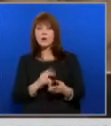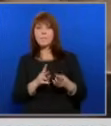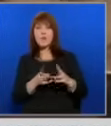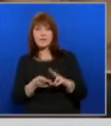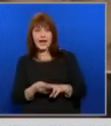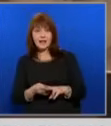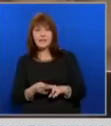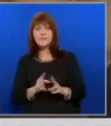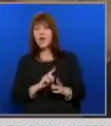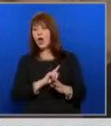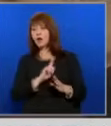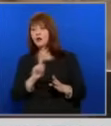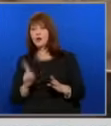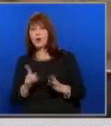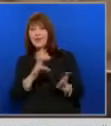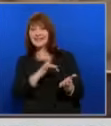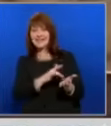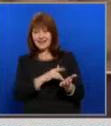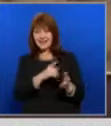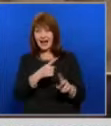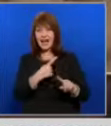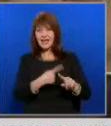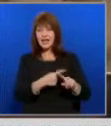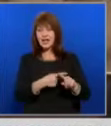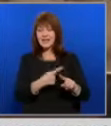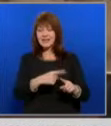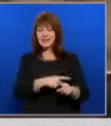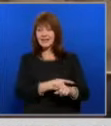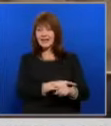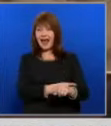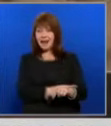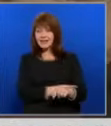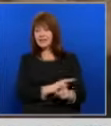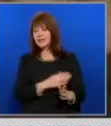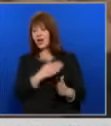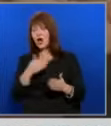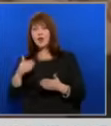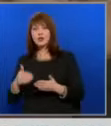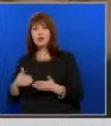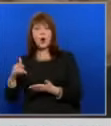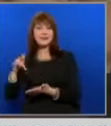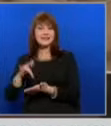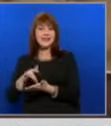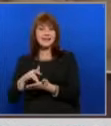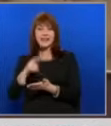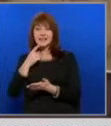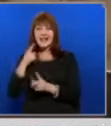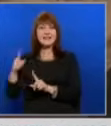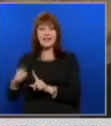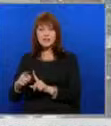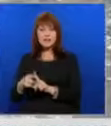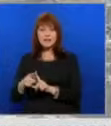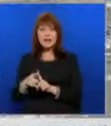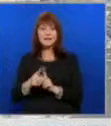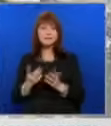до трансплантационните центрове, до след трансплантационната грижа за пациента и най-вече трябва да се промени мисленето